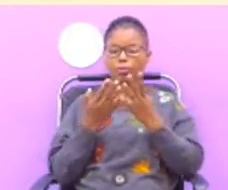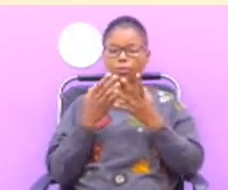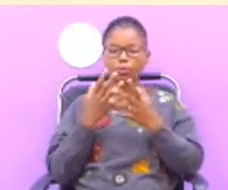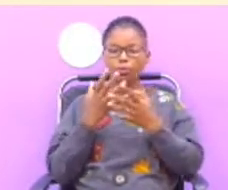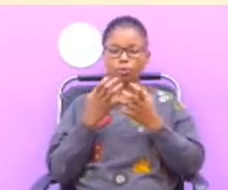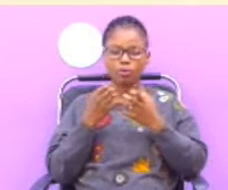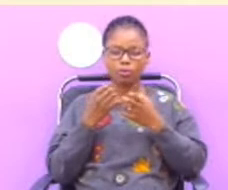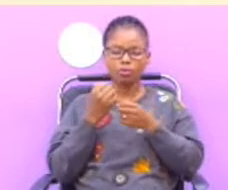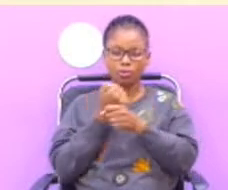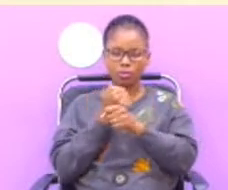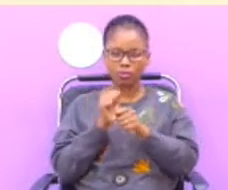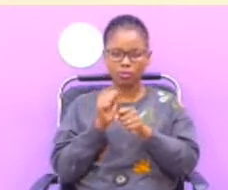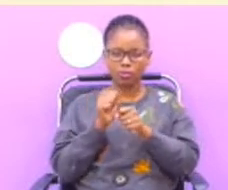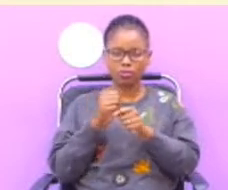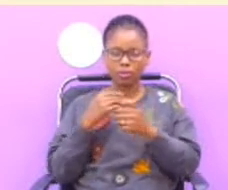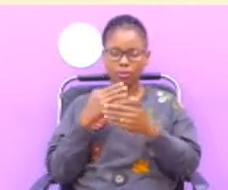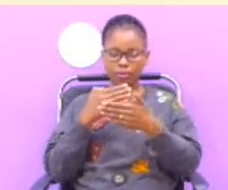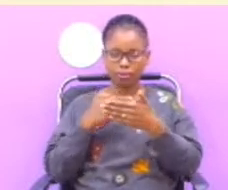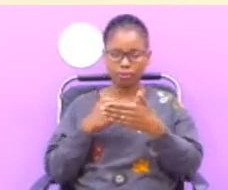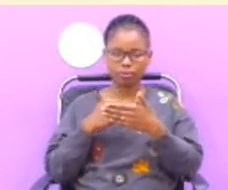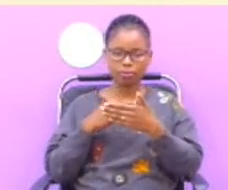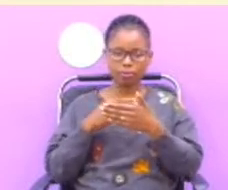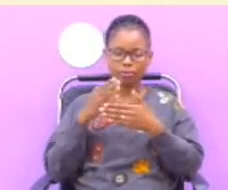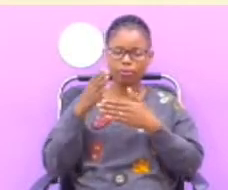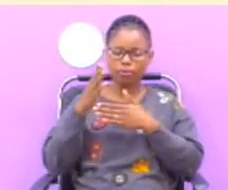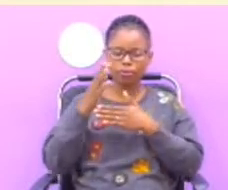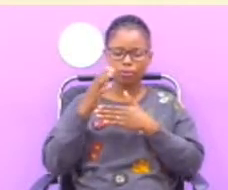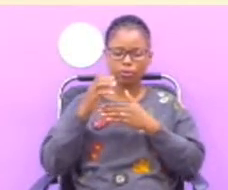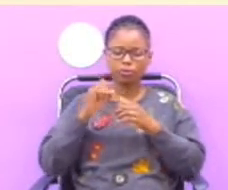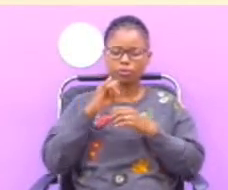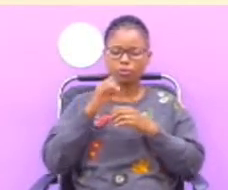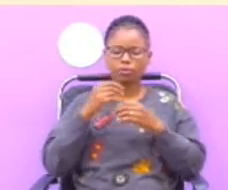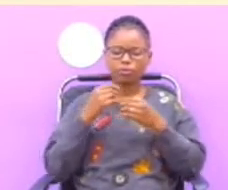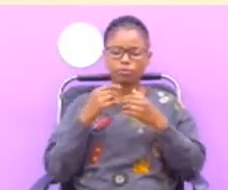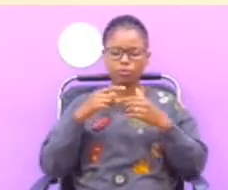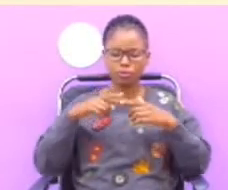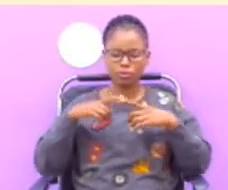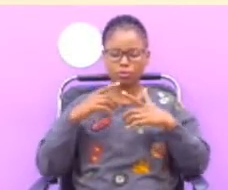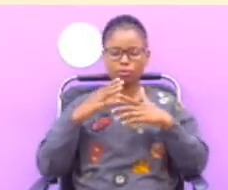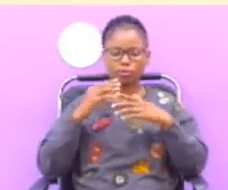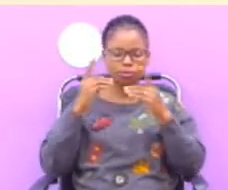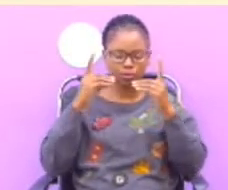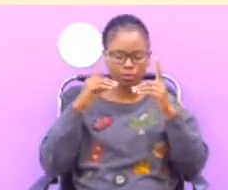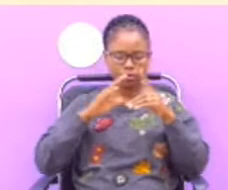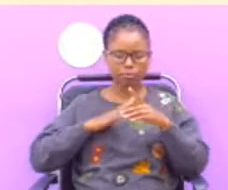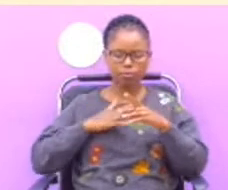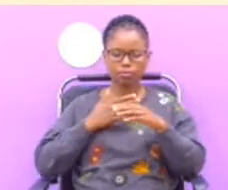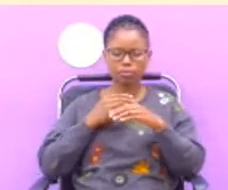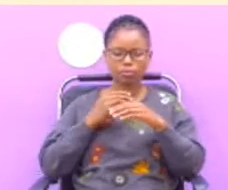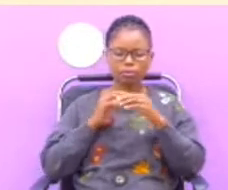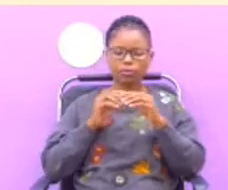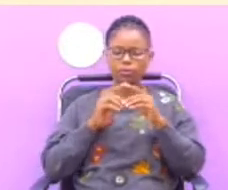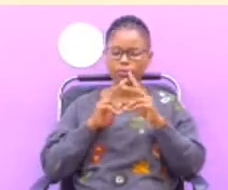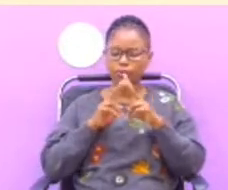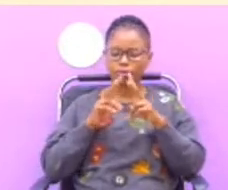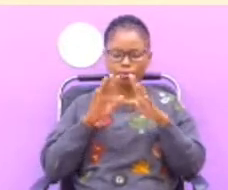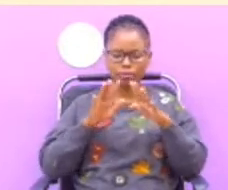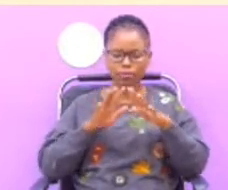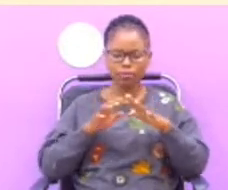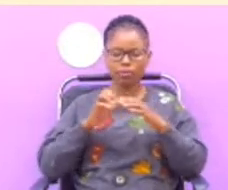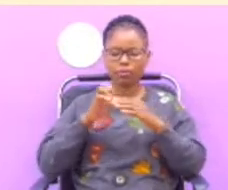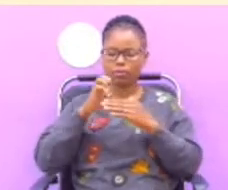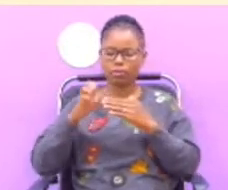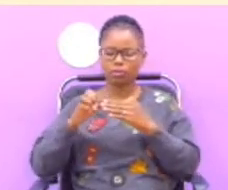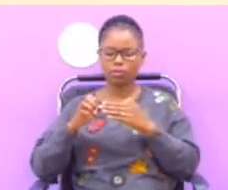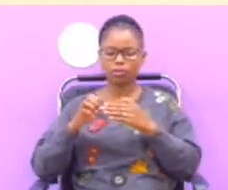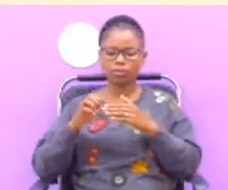uga thutha wakwa Jehova Ngai ta ũrĩa ũtũraga muoyo niĩ nĩ ndatua matua mega na marumu ma gũtigana na mehia